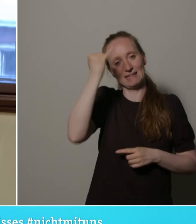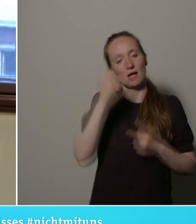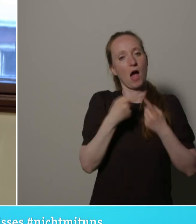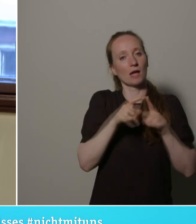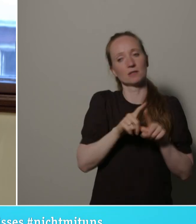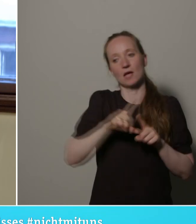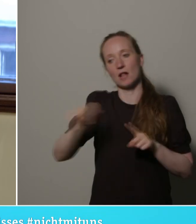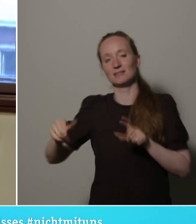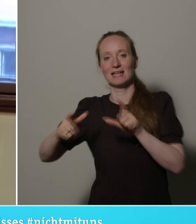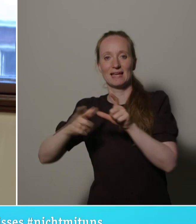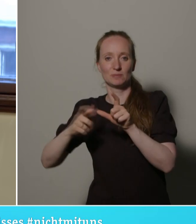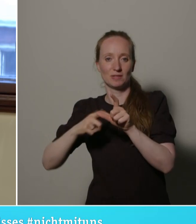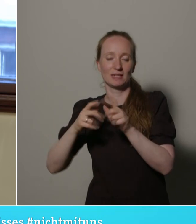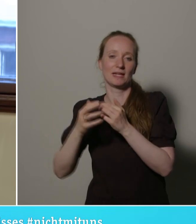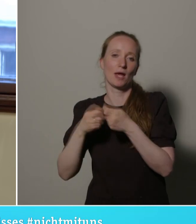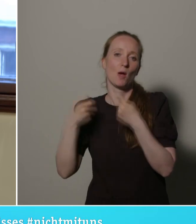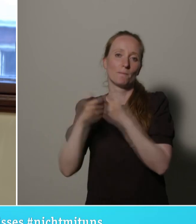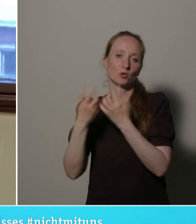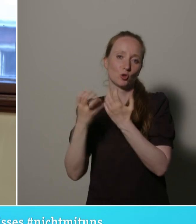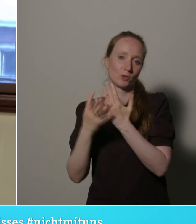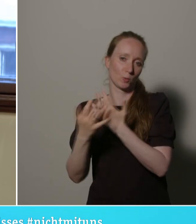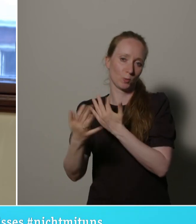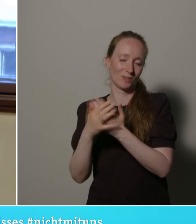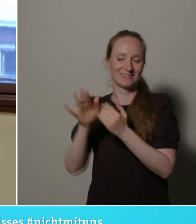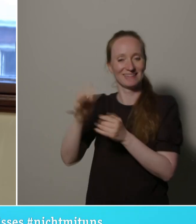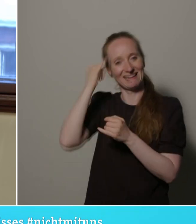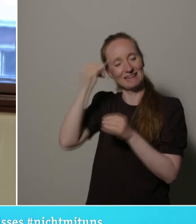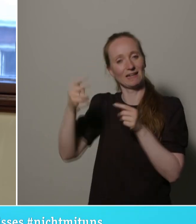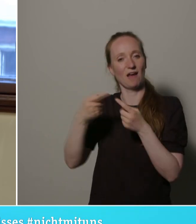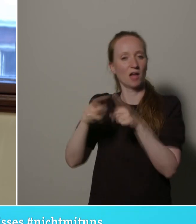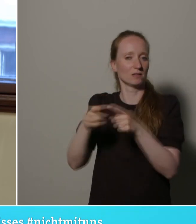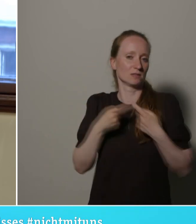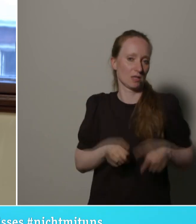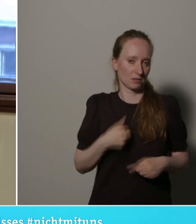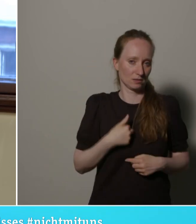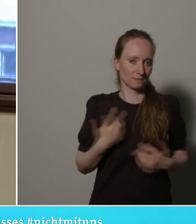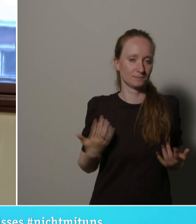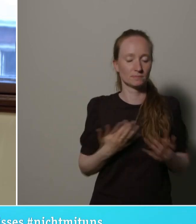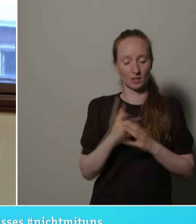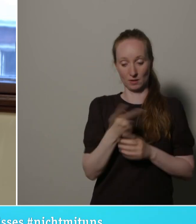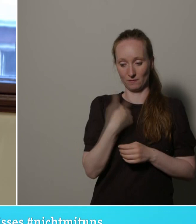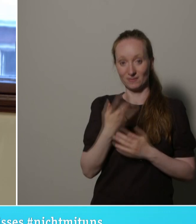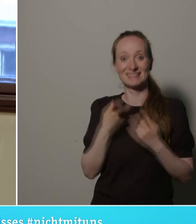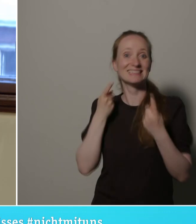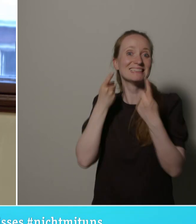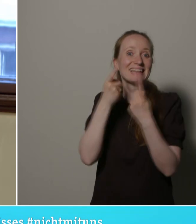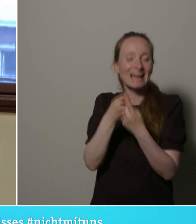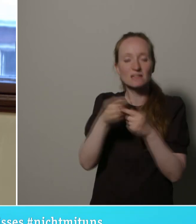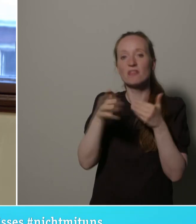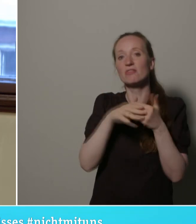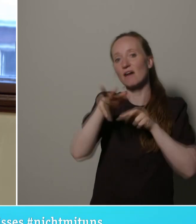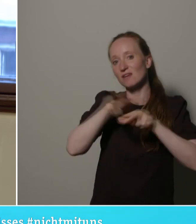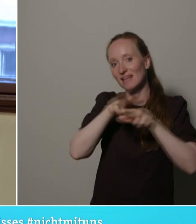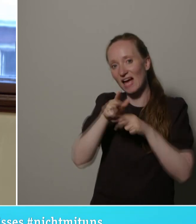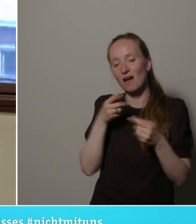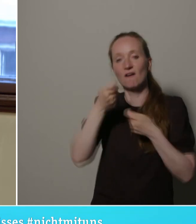der SPD und Bündnis 90 Die Grünen. Wir wollen direkt mit dem Nahverkehr verhandeln und ihn fragen, ob er Möglichkeit sieht, aus